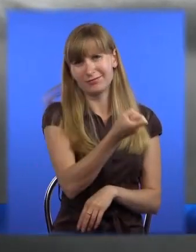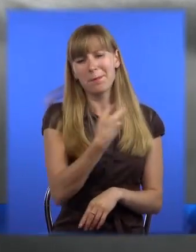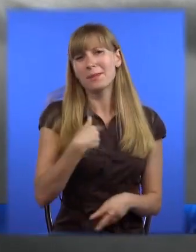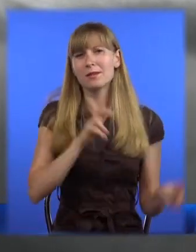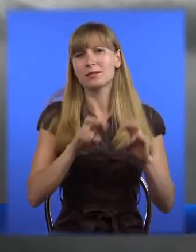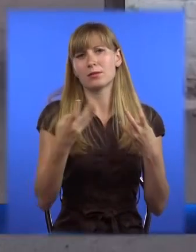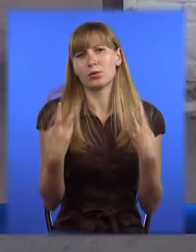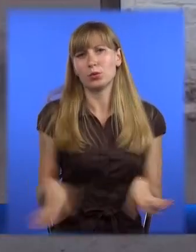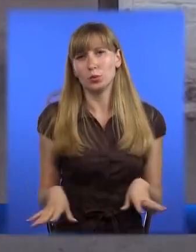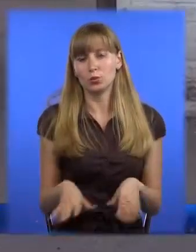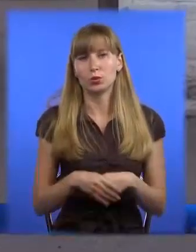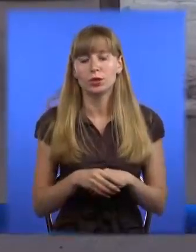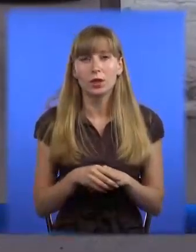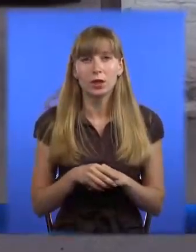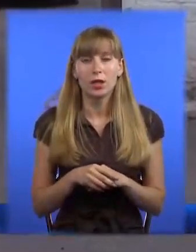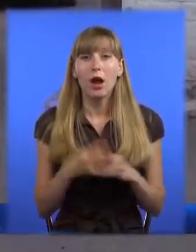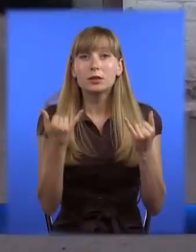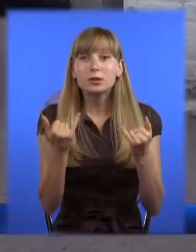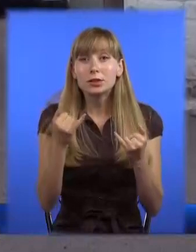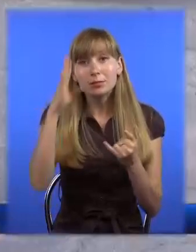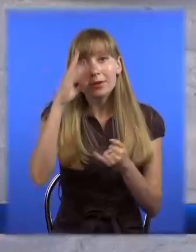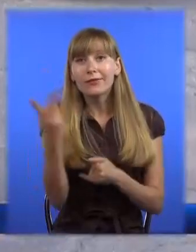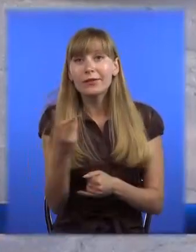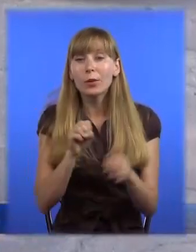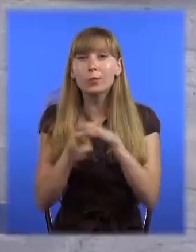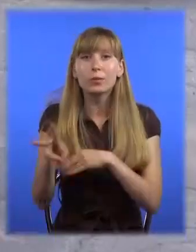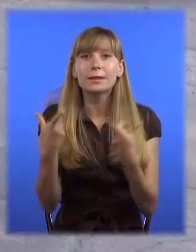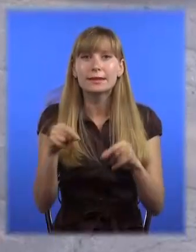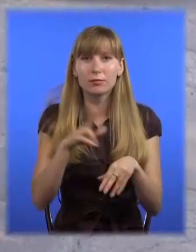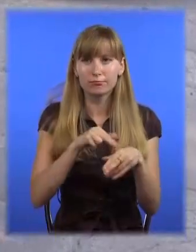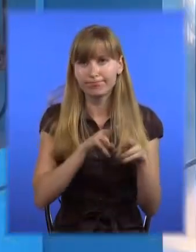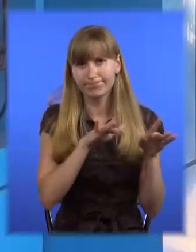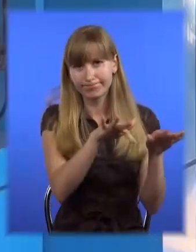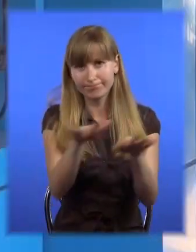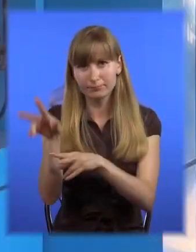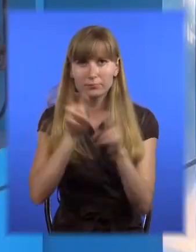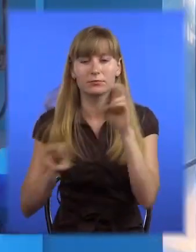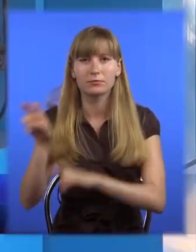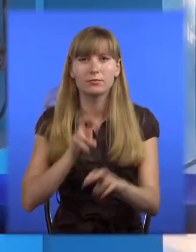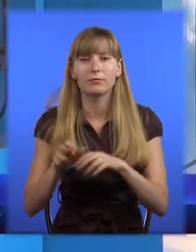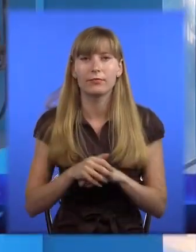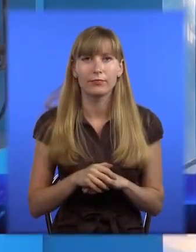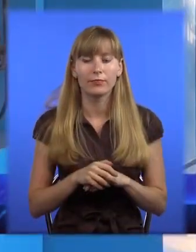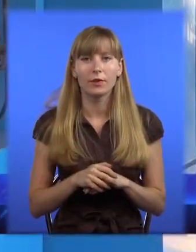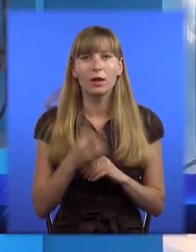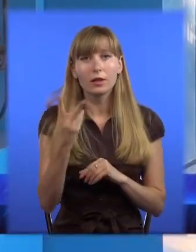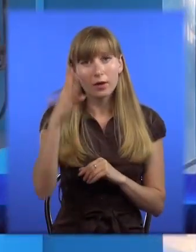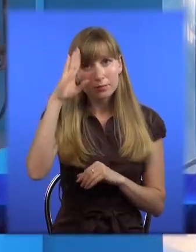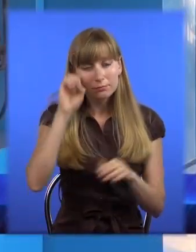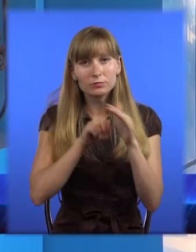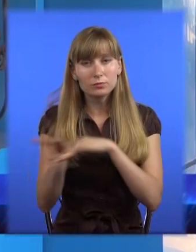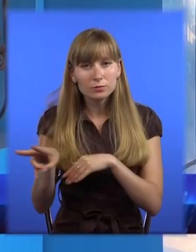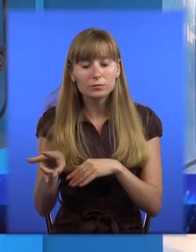його не шукали. Нині місце знаходження втікачів встановлюють правоохоронці. Правоохоронцями встановлюється місце знаходження